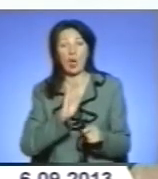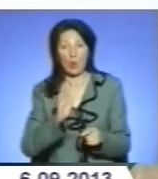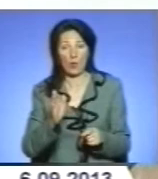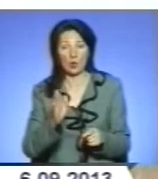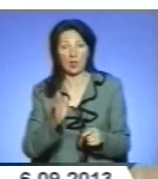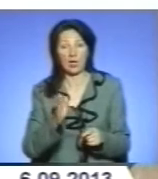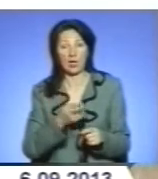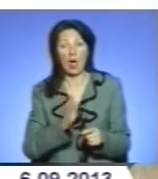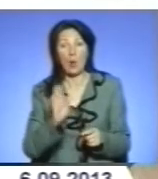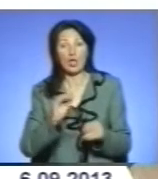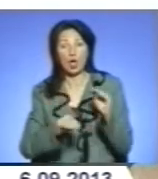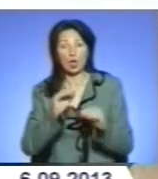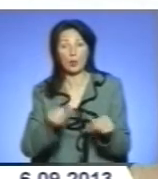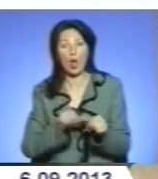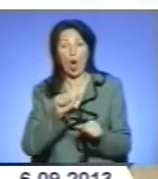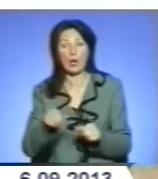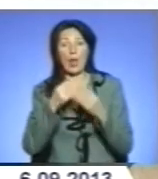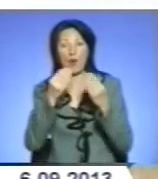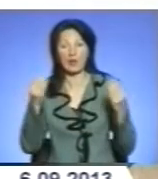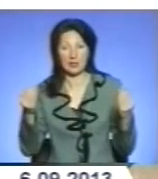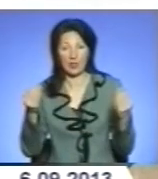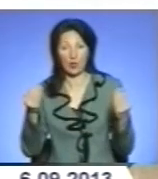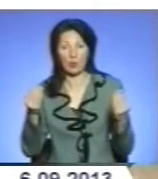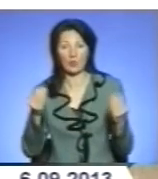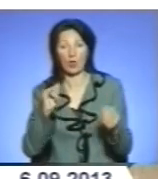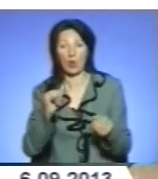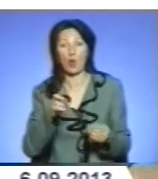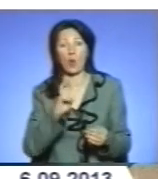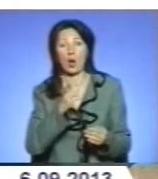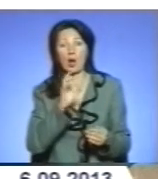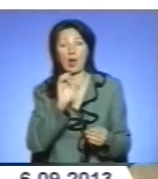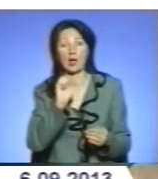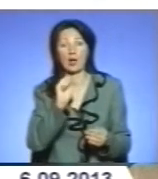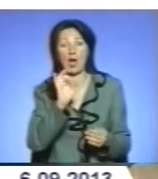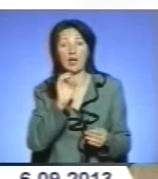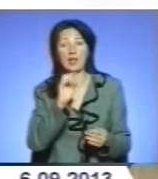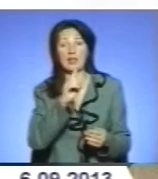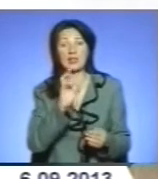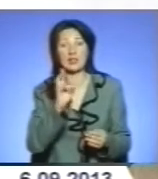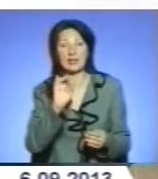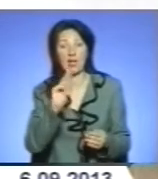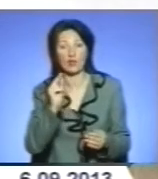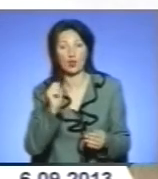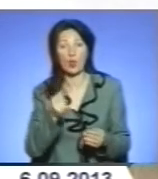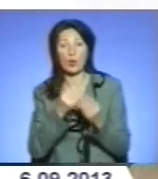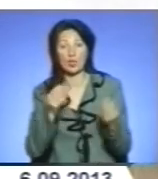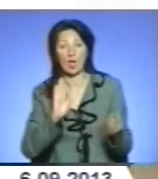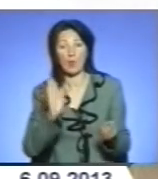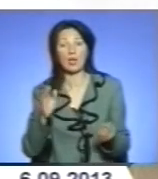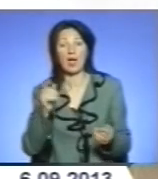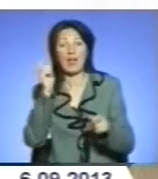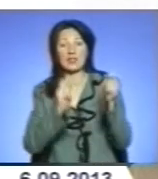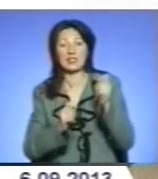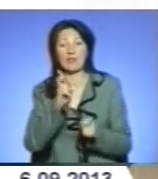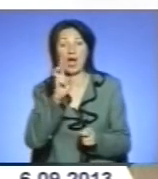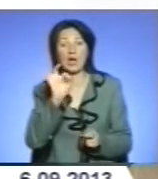Буде зроблено окрему виставку у краєзнавчому музеї. Відбудеться фестиваль борщу, де можна буде